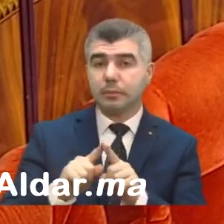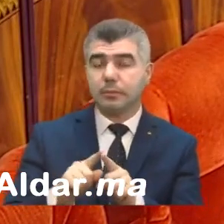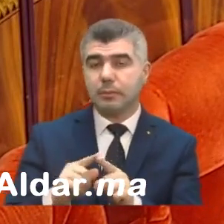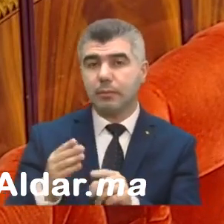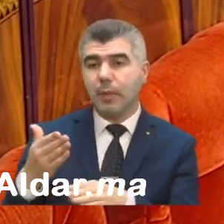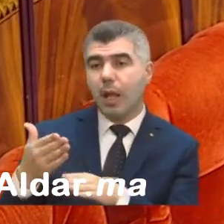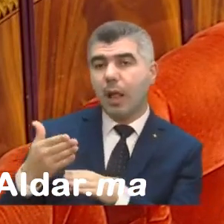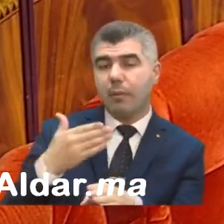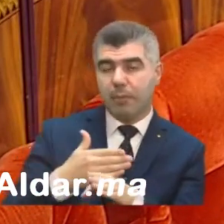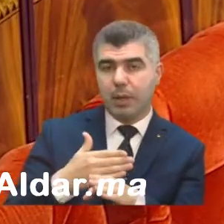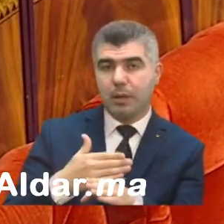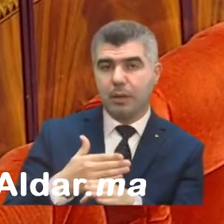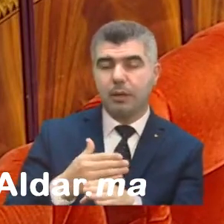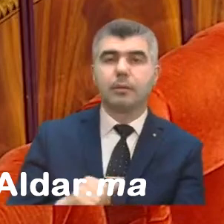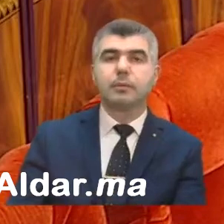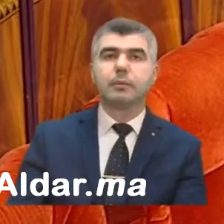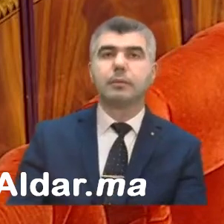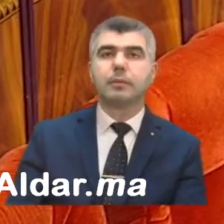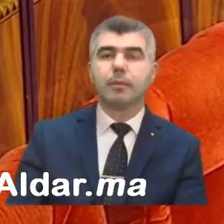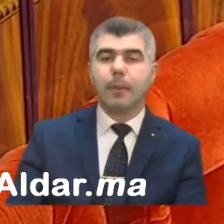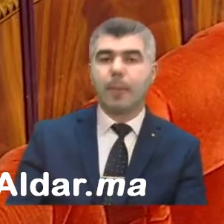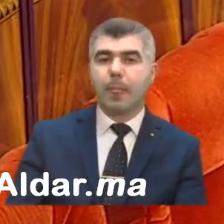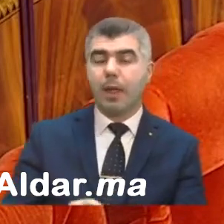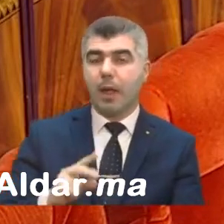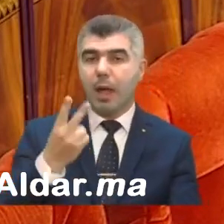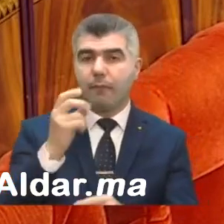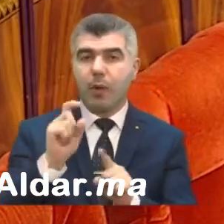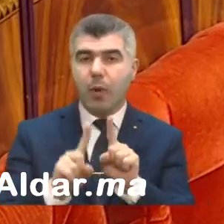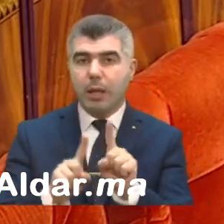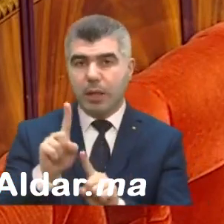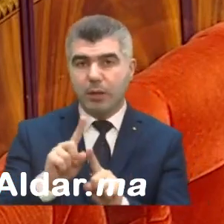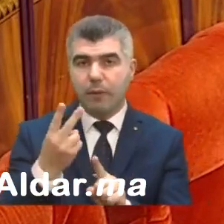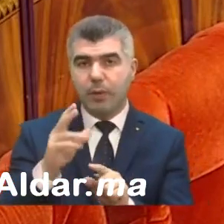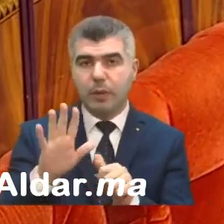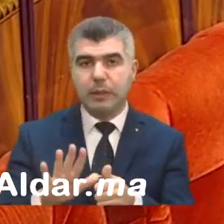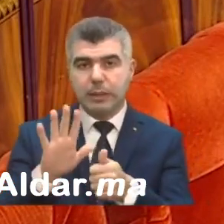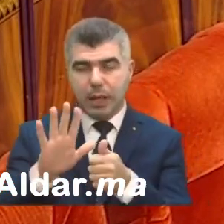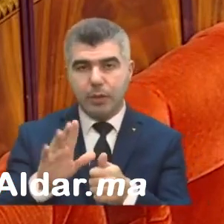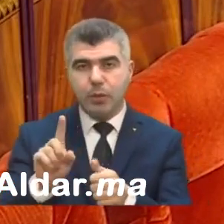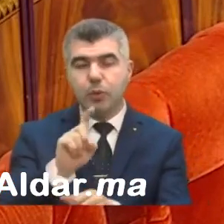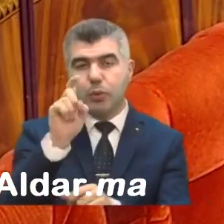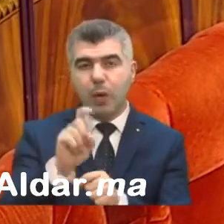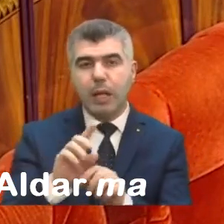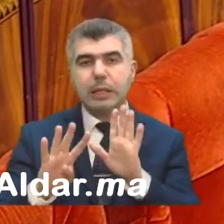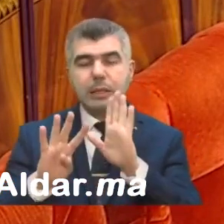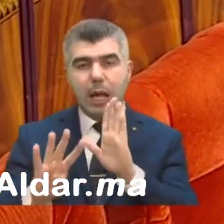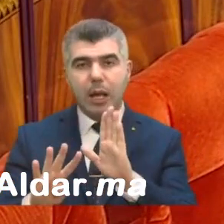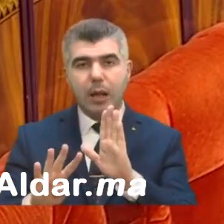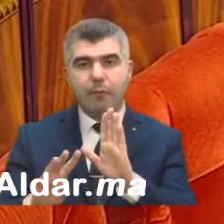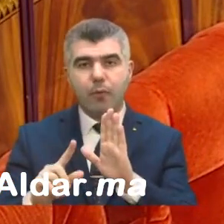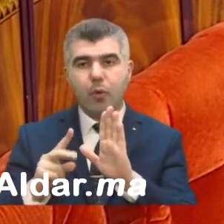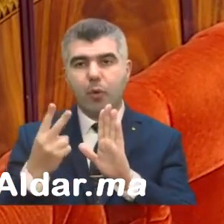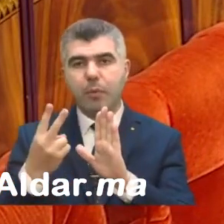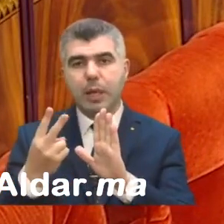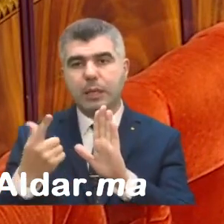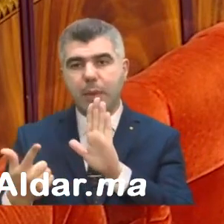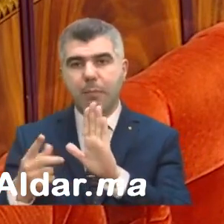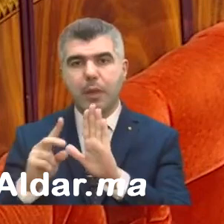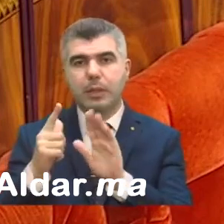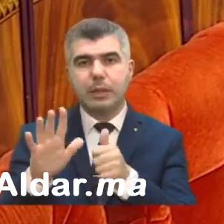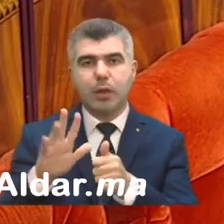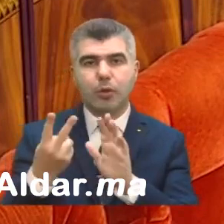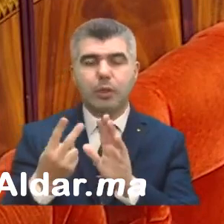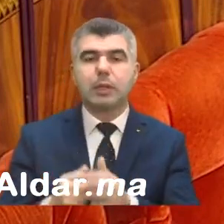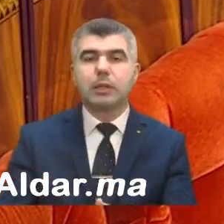الولايات الثلاث، فالولاية الأولى 2011-2016 الأسئلة المطروحة 9726، جاوبت الحكومة